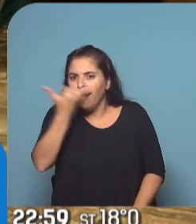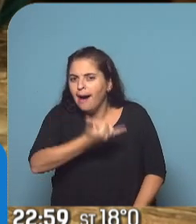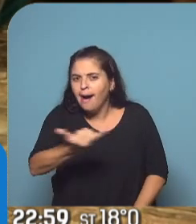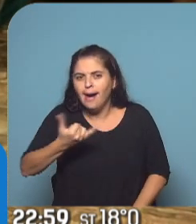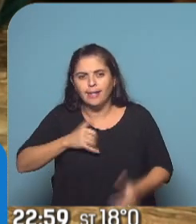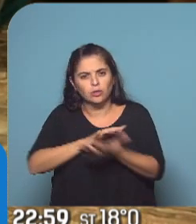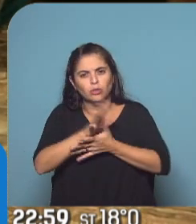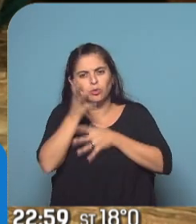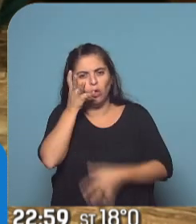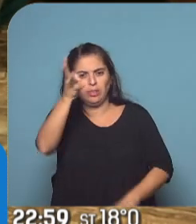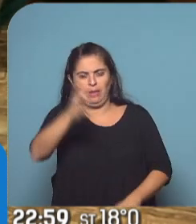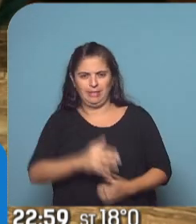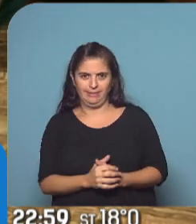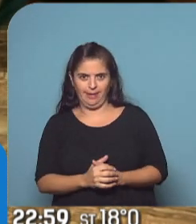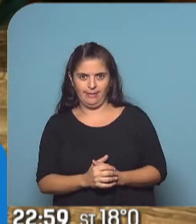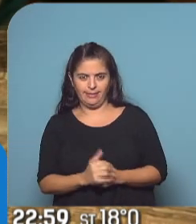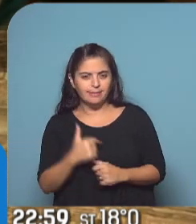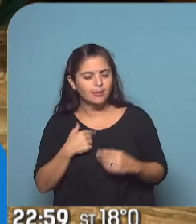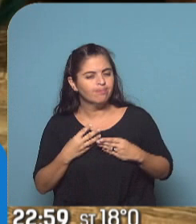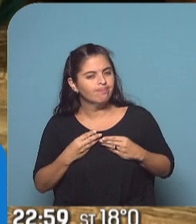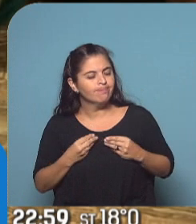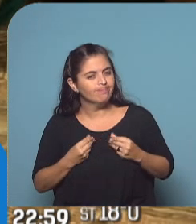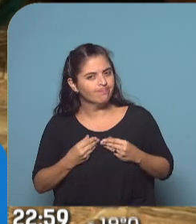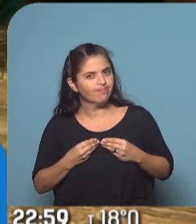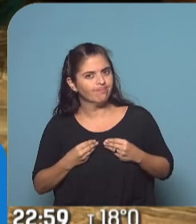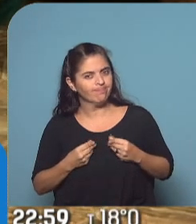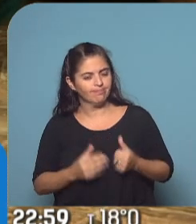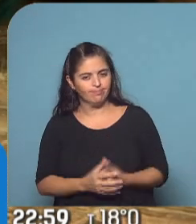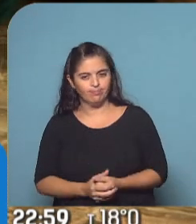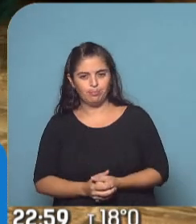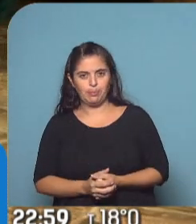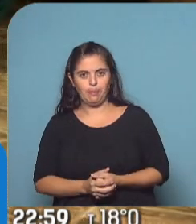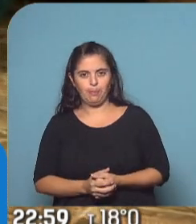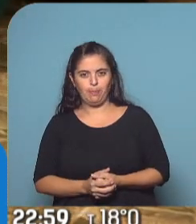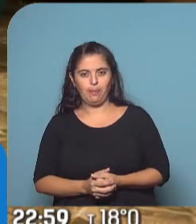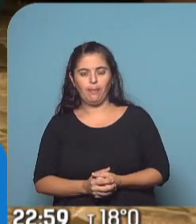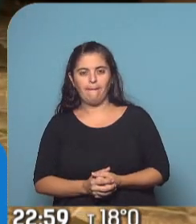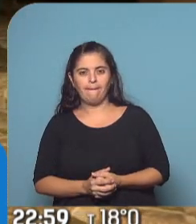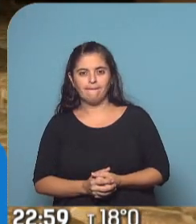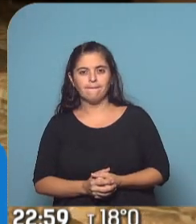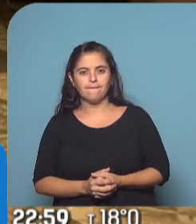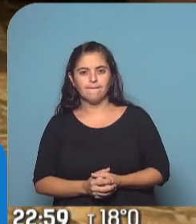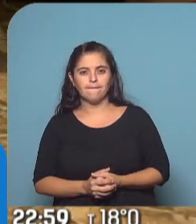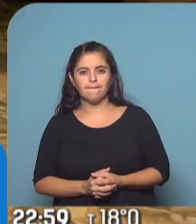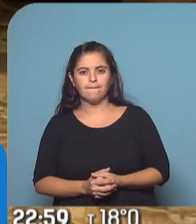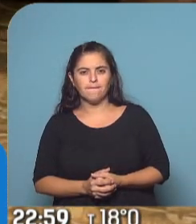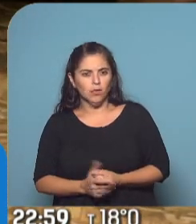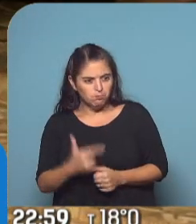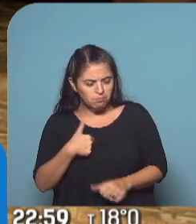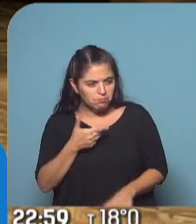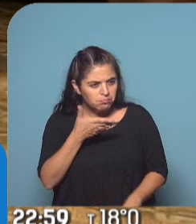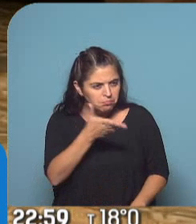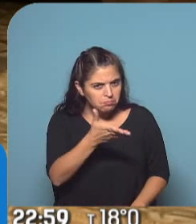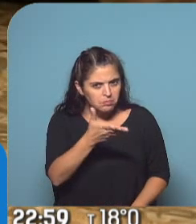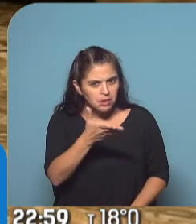быта, да, нашей жизни, и как бы ты чувствуешь везде это. Куда ни пойди, ты